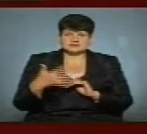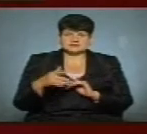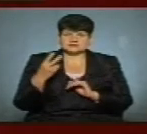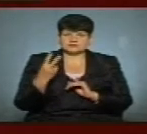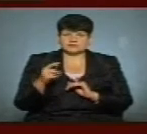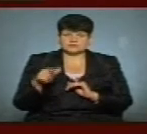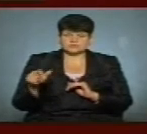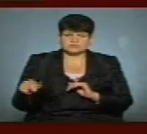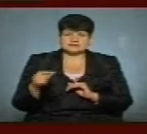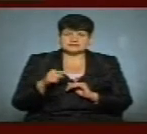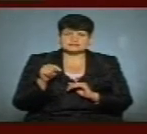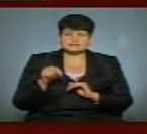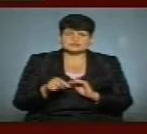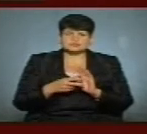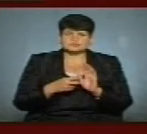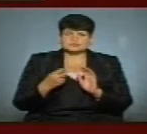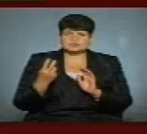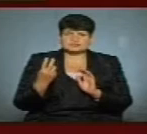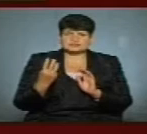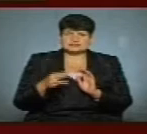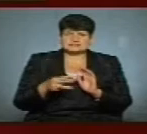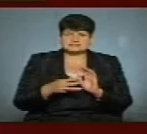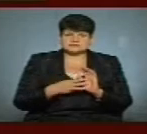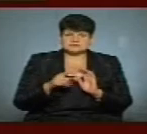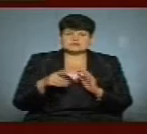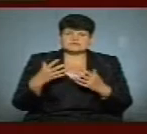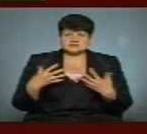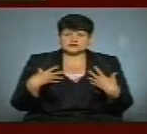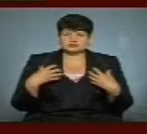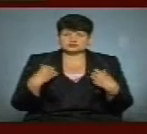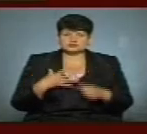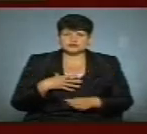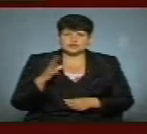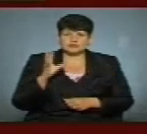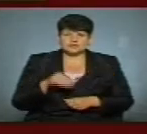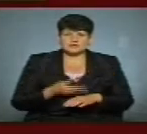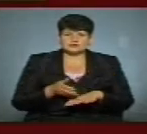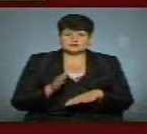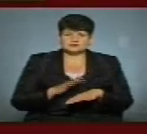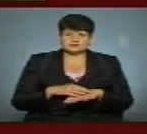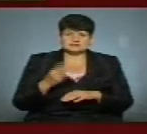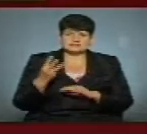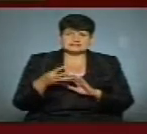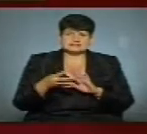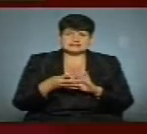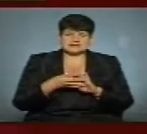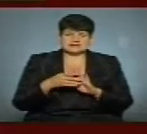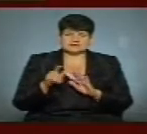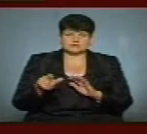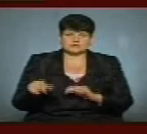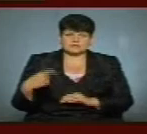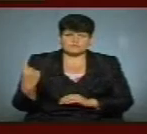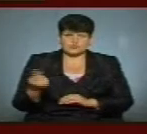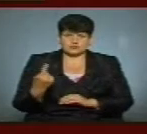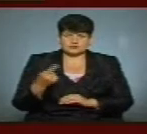2852 осіб. З них 1738 пацієнтів вже одужали, померли через ускладнення 39 людей в